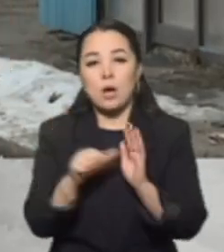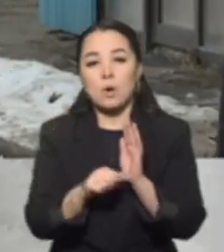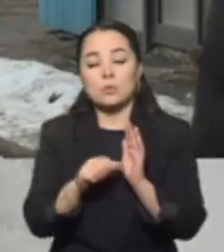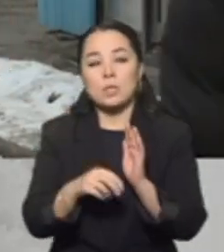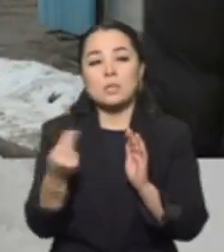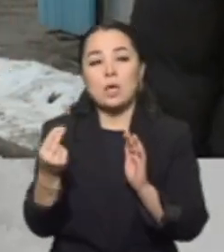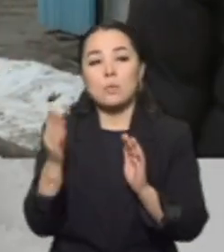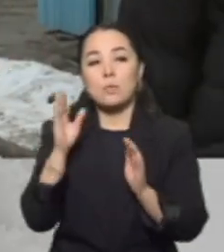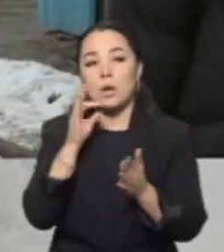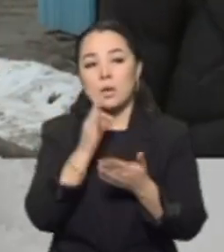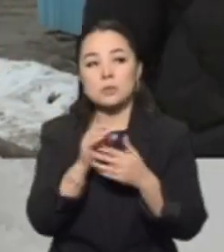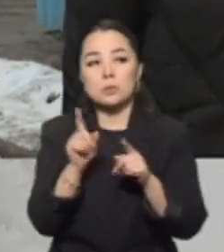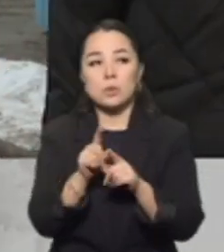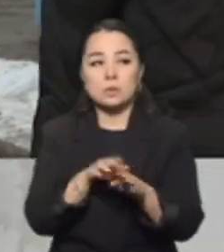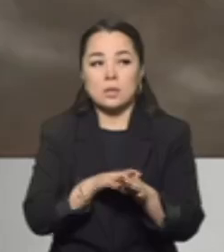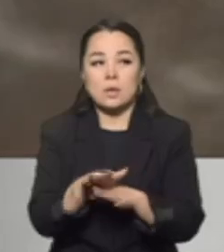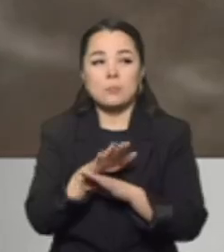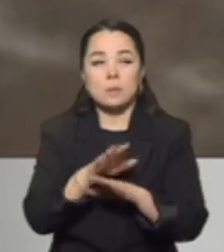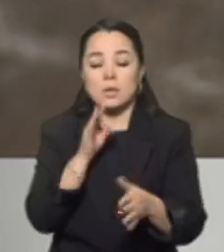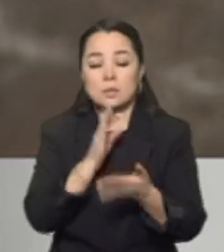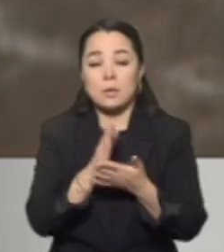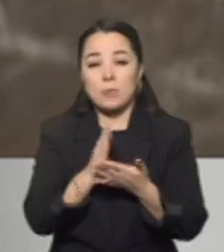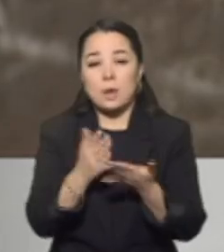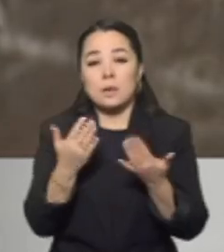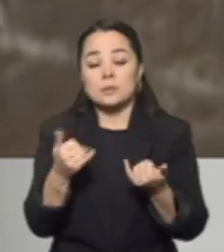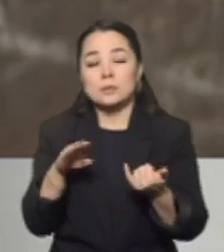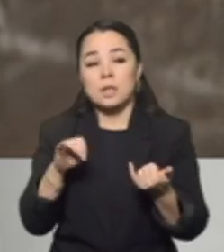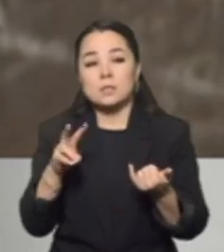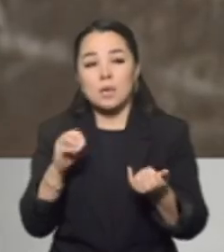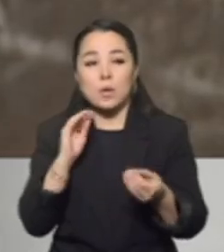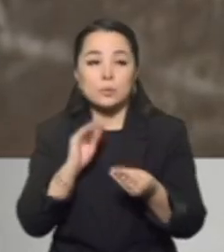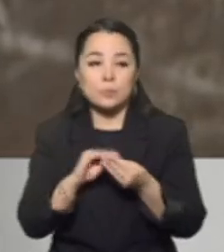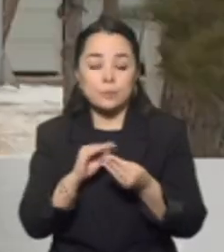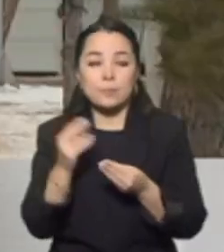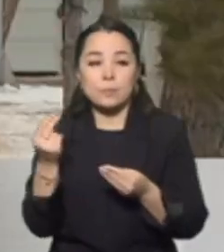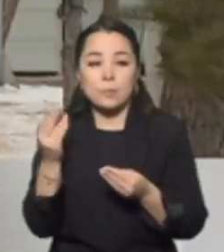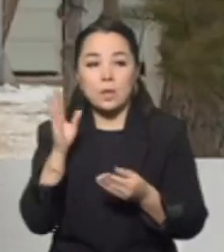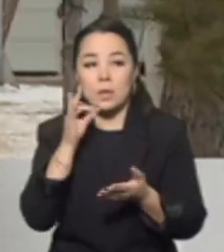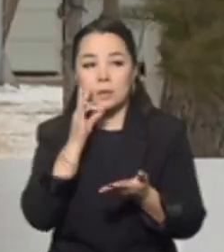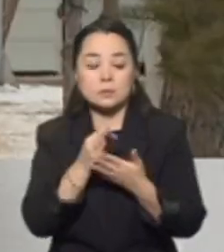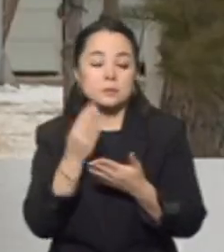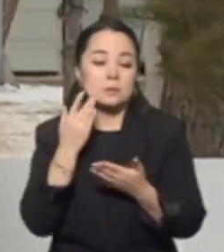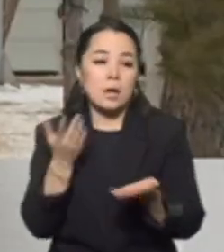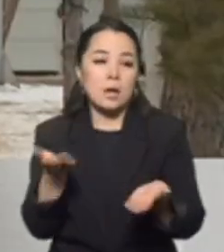болады деген болжамдарда орындалмаған дейді. Ал теңге тұрақты валюта деп бағалайды.